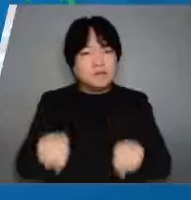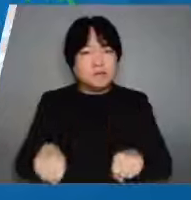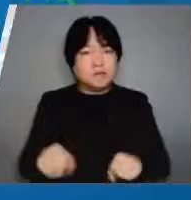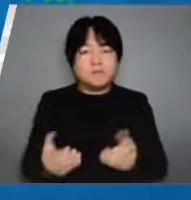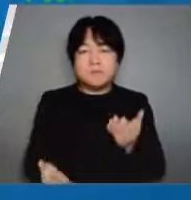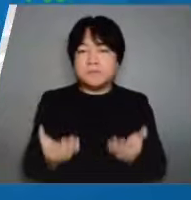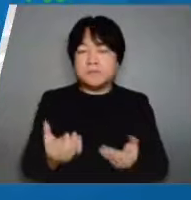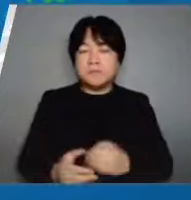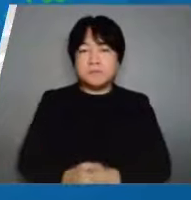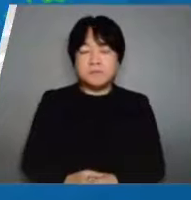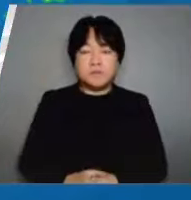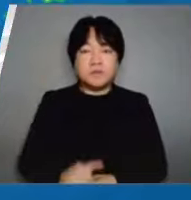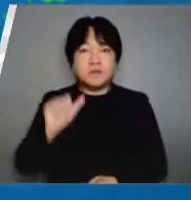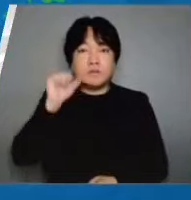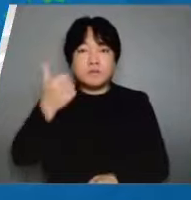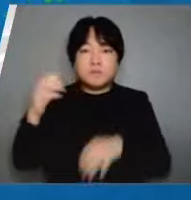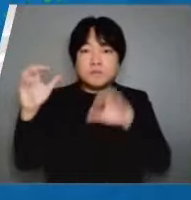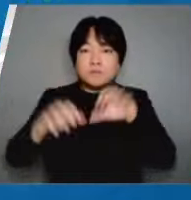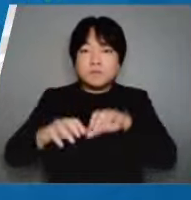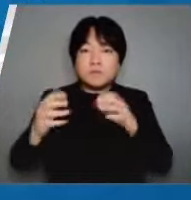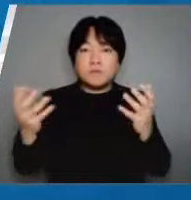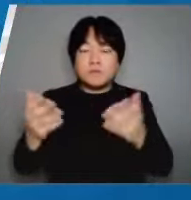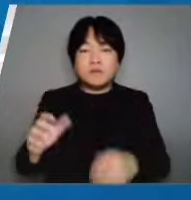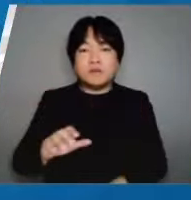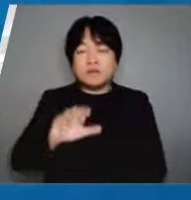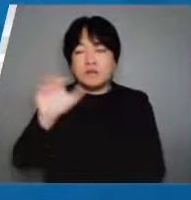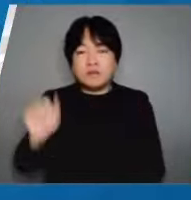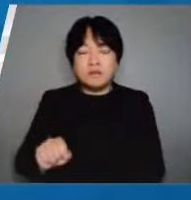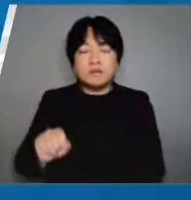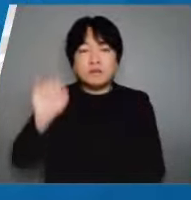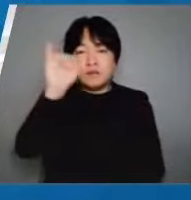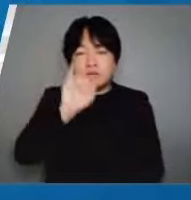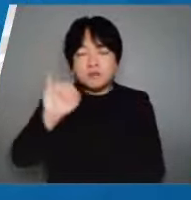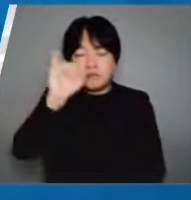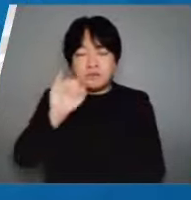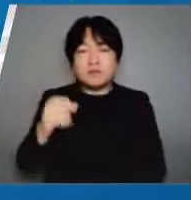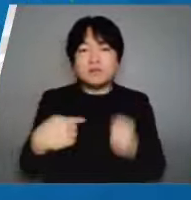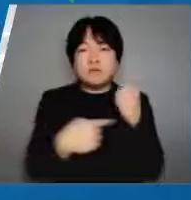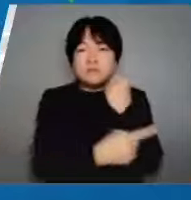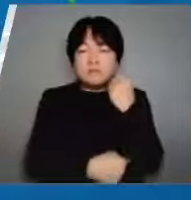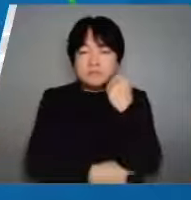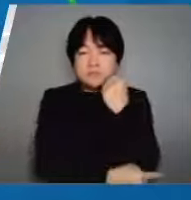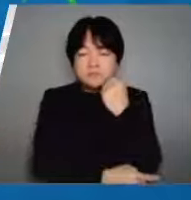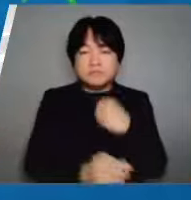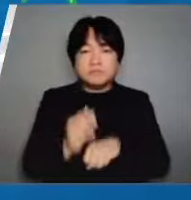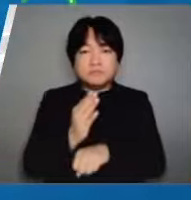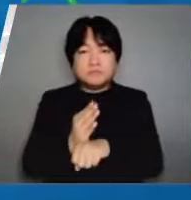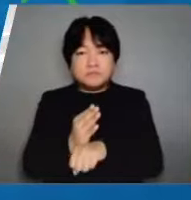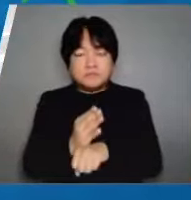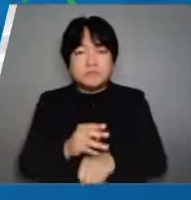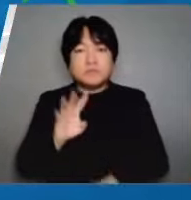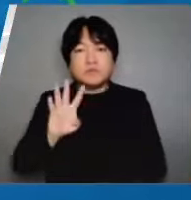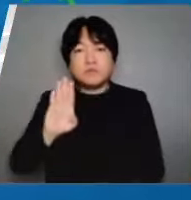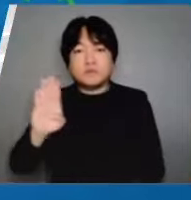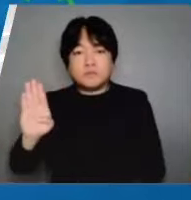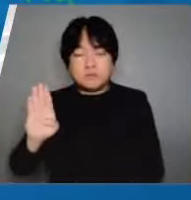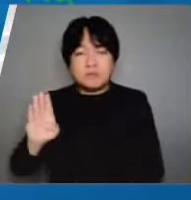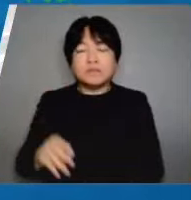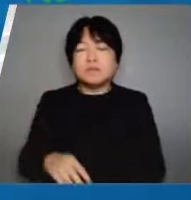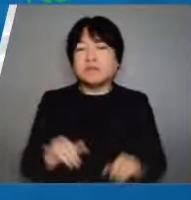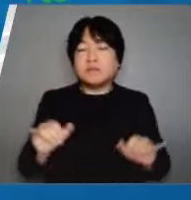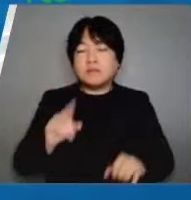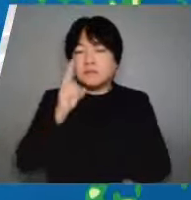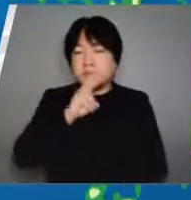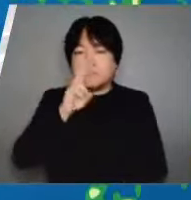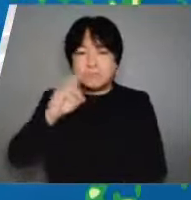na ulan bukas sa Cagayan, Ilocos Region, Zambales, Bataan, Mimaropa, pati ilang bahagi ng Visayas at